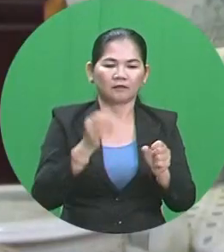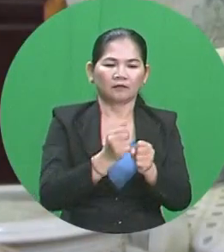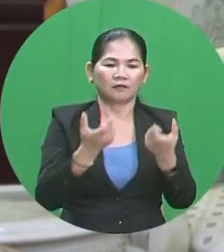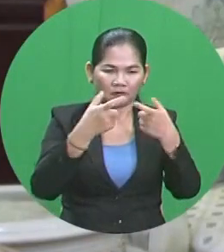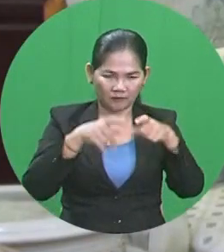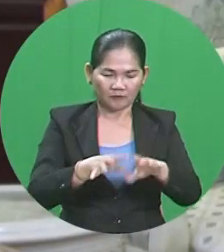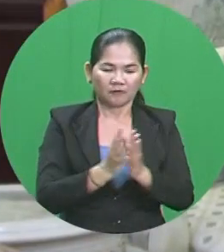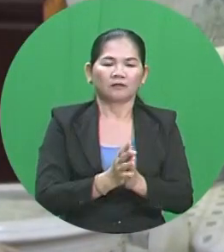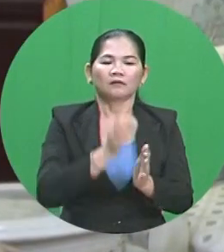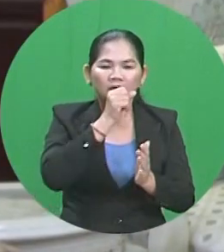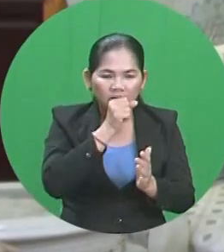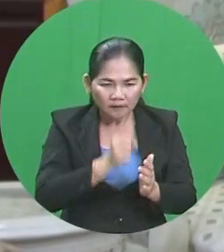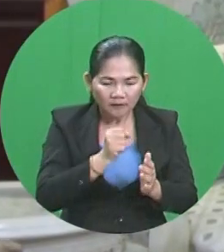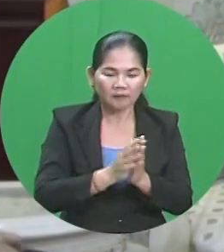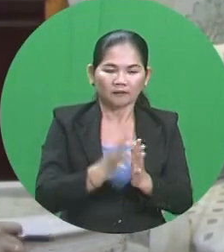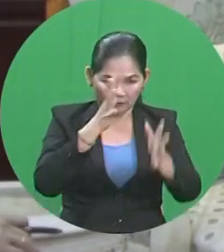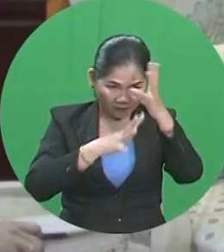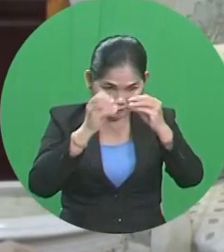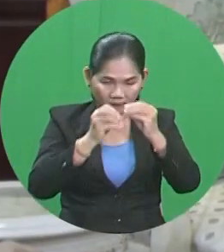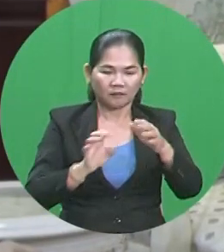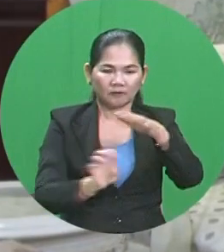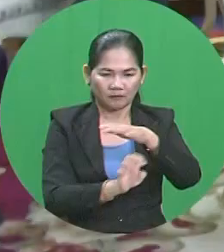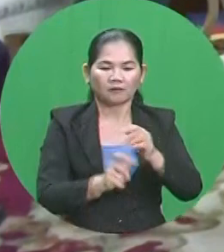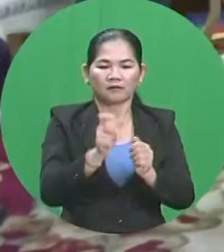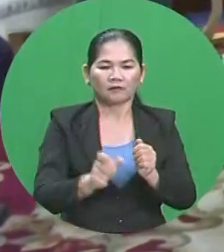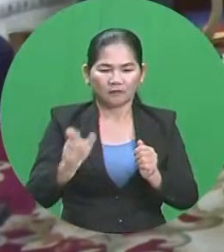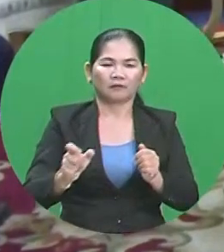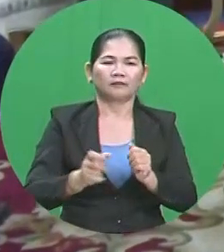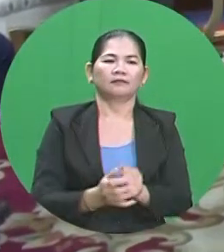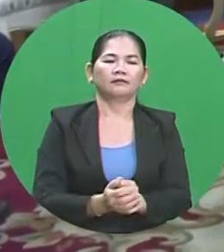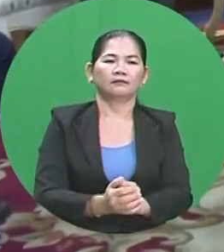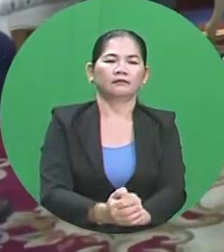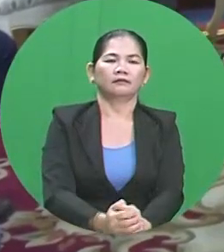ស្រាយបំណុលចាស់និងការបណ្ដុះបណ្ដាលធនធានមនុស្ស